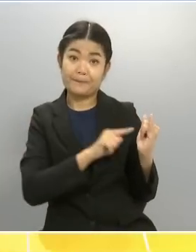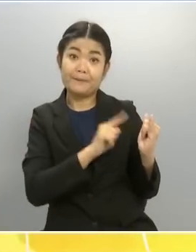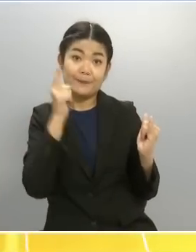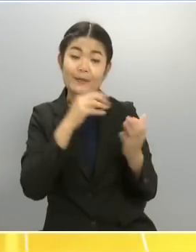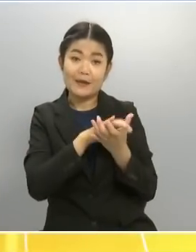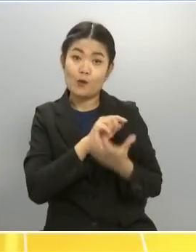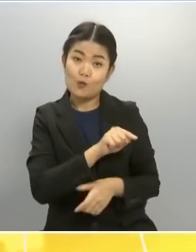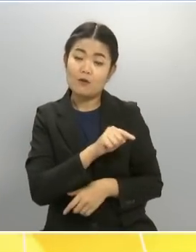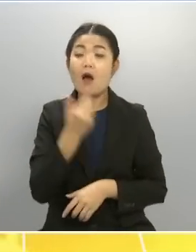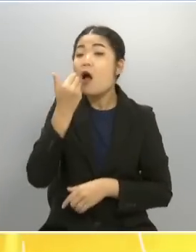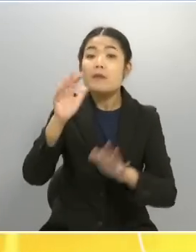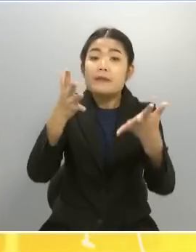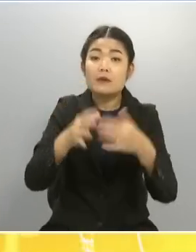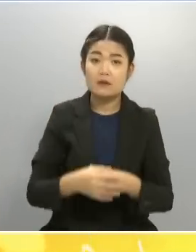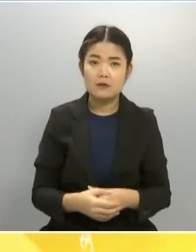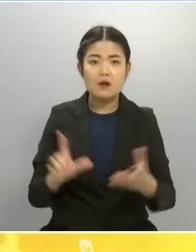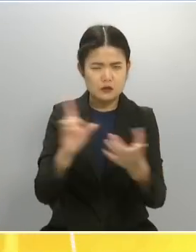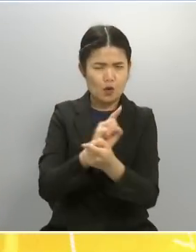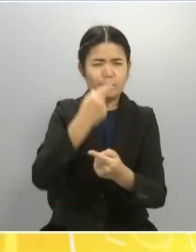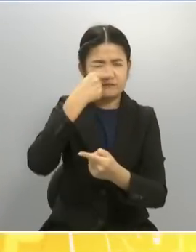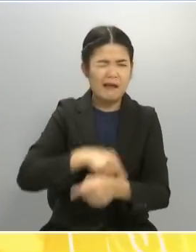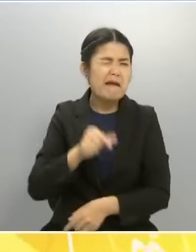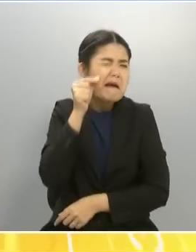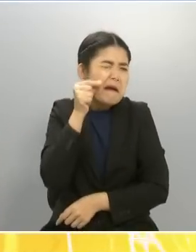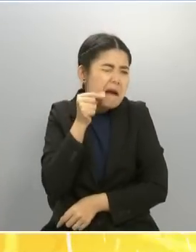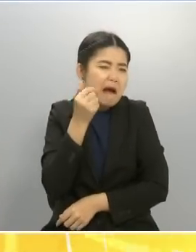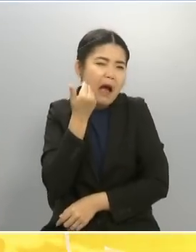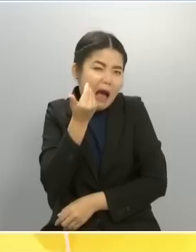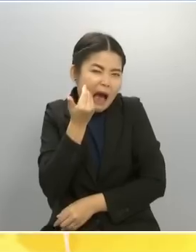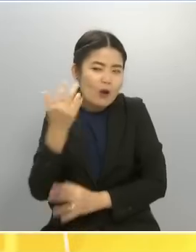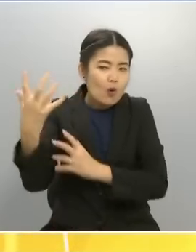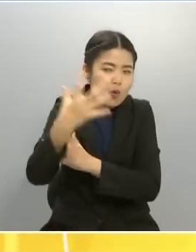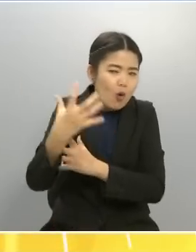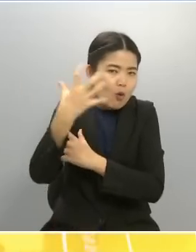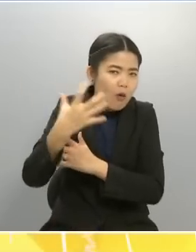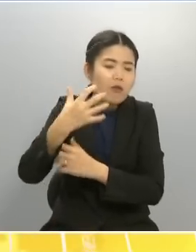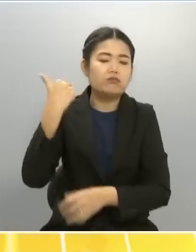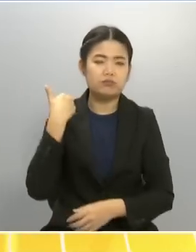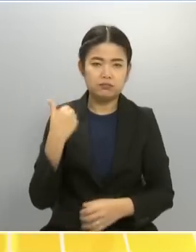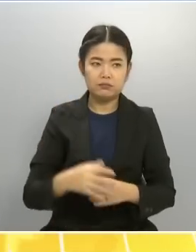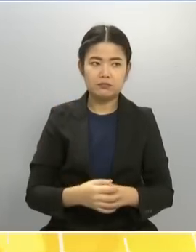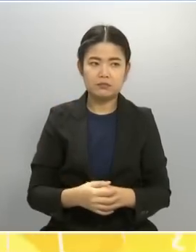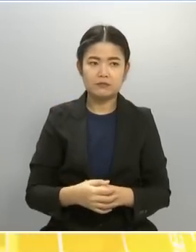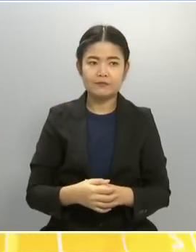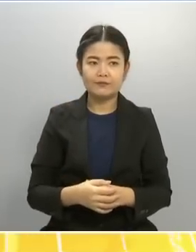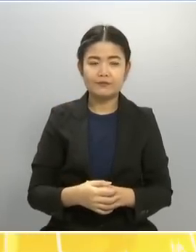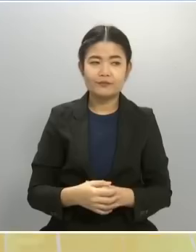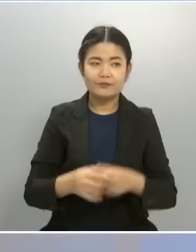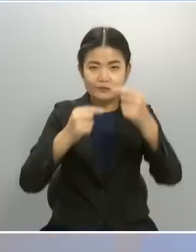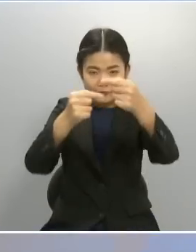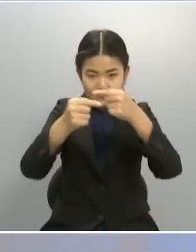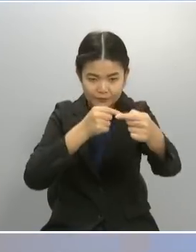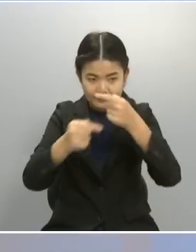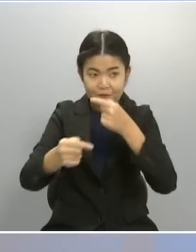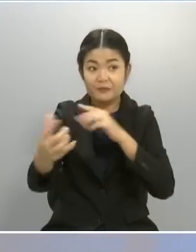แต่ผมไม่อายไงสังคมไทยมันหน้าบานก็เลยปล่อยมิจฉาชีพมันทำอย่างนี้ท่านผู้ชมดูคลิปดูข้อความตอนข่ม